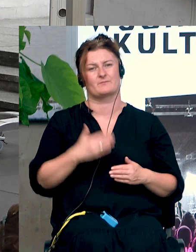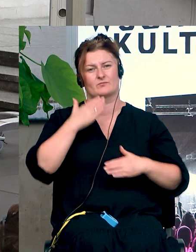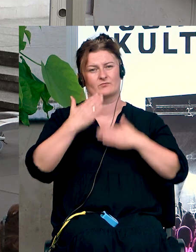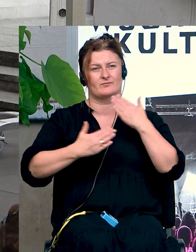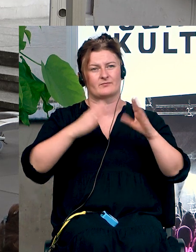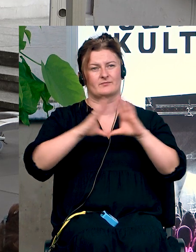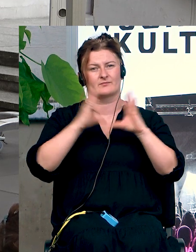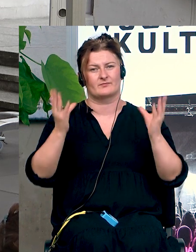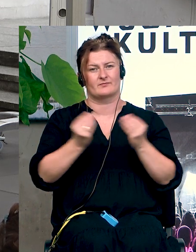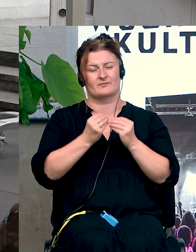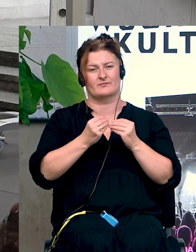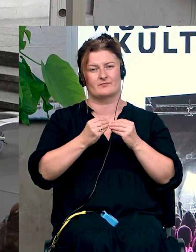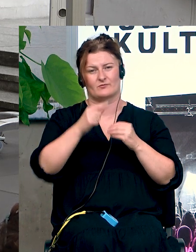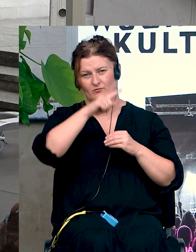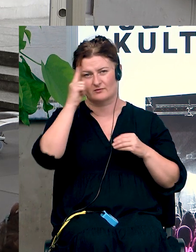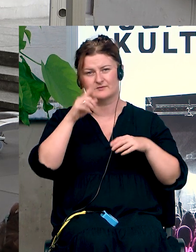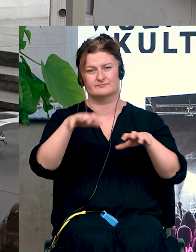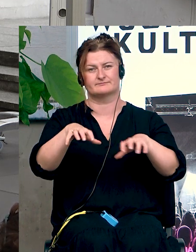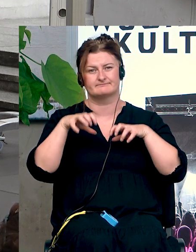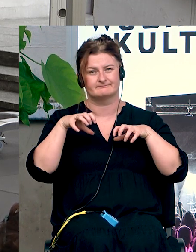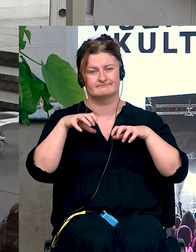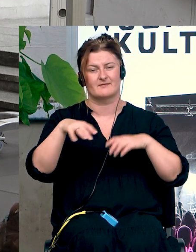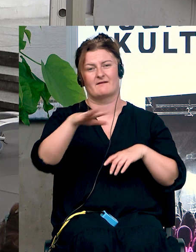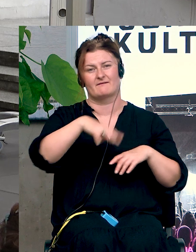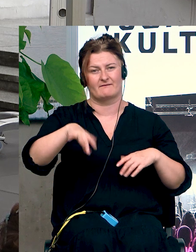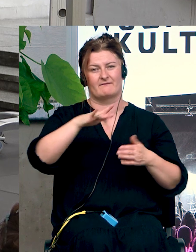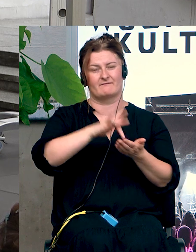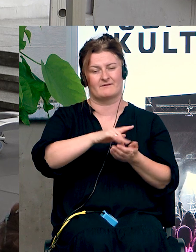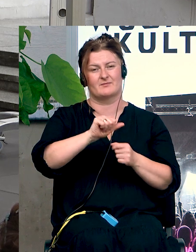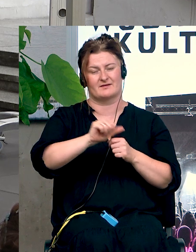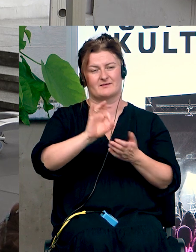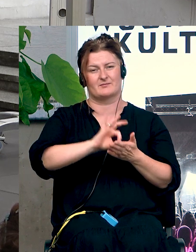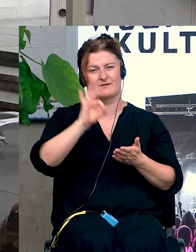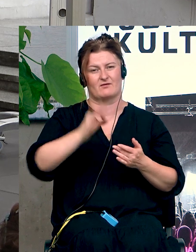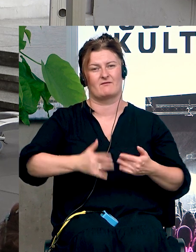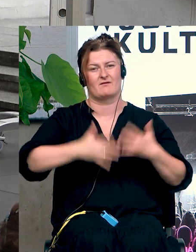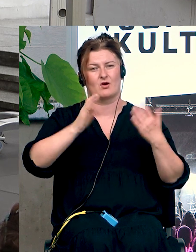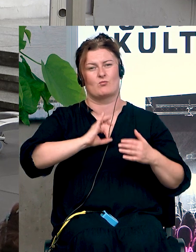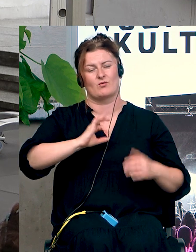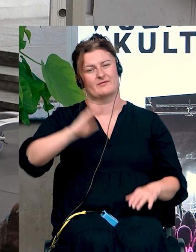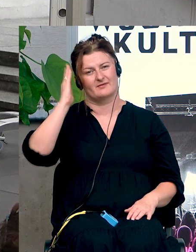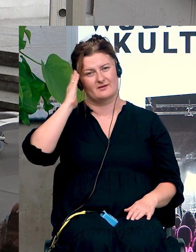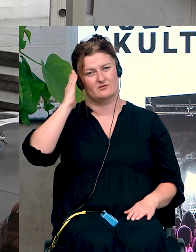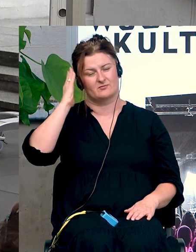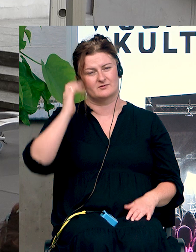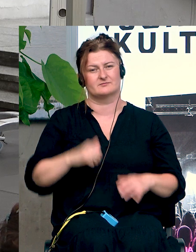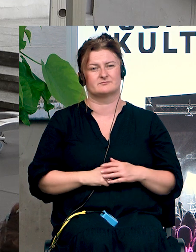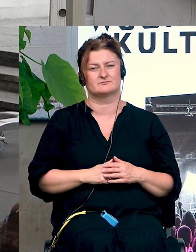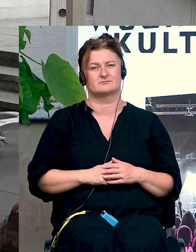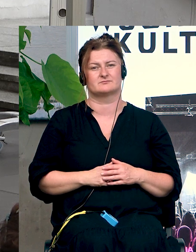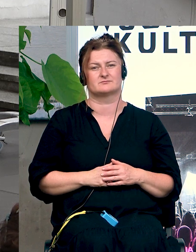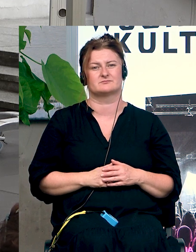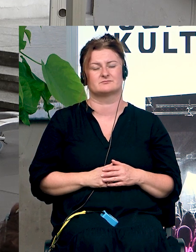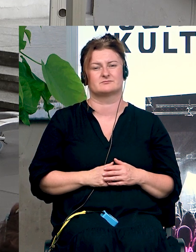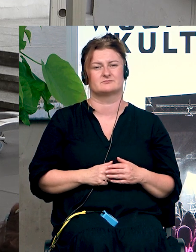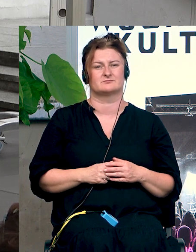Pozdrawiam wszystkich na widowni, wśród których też jest zapewne wielu moich znajomych. Do